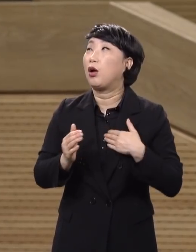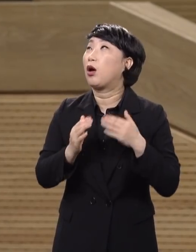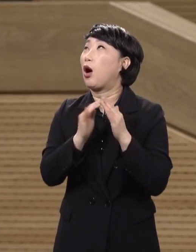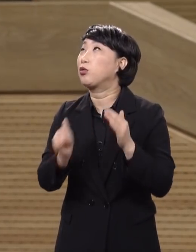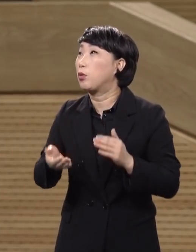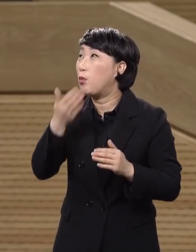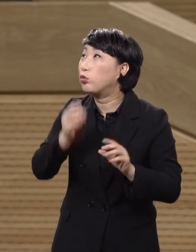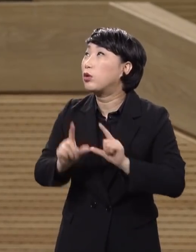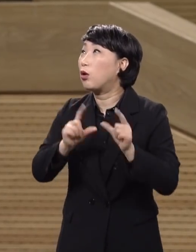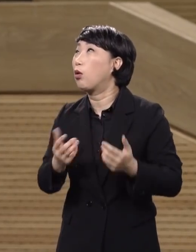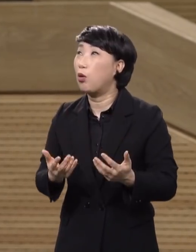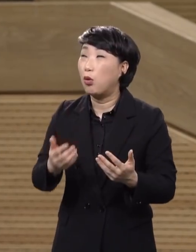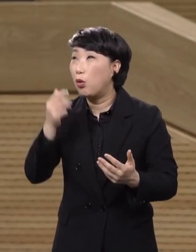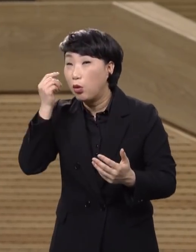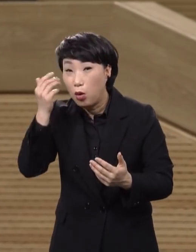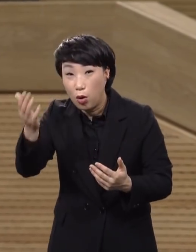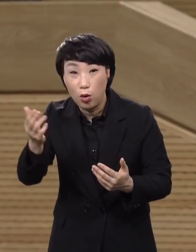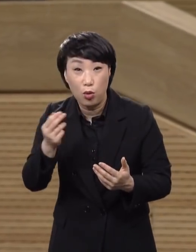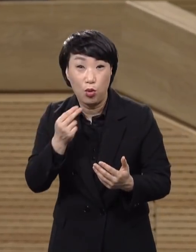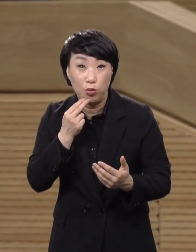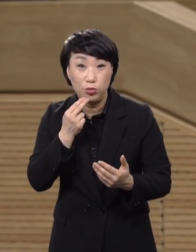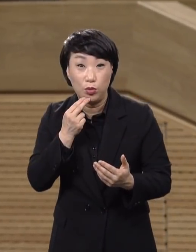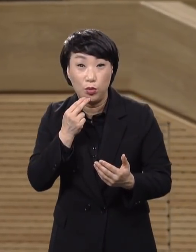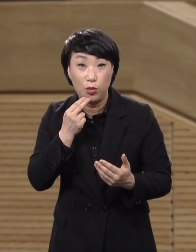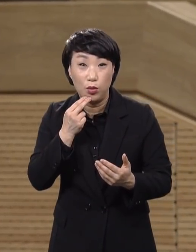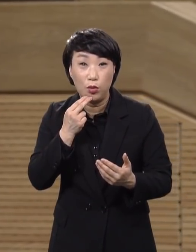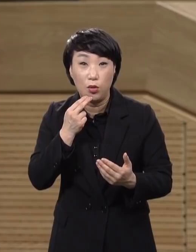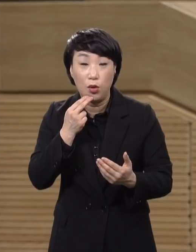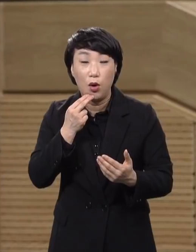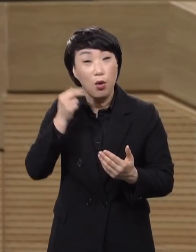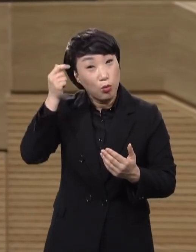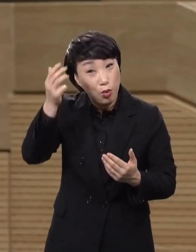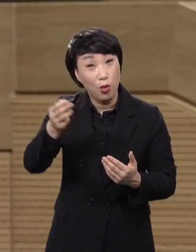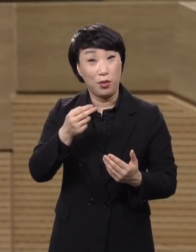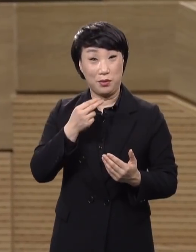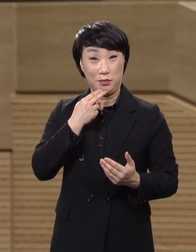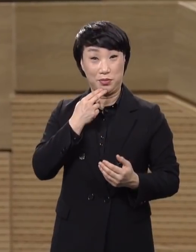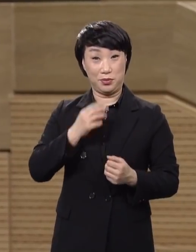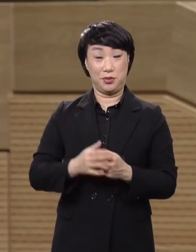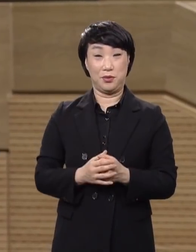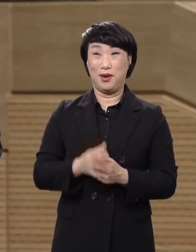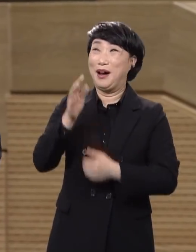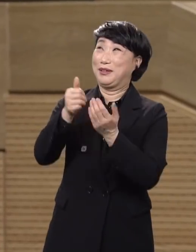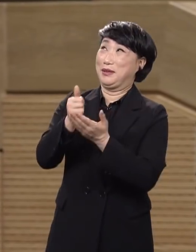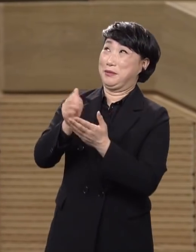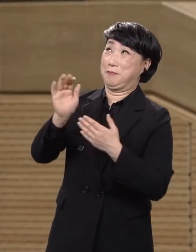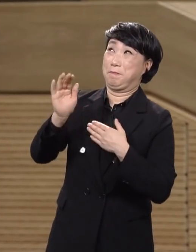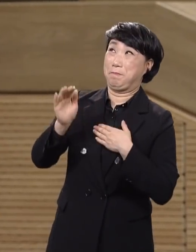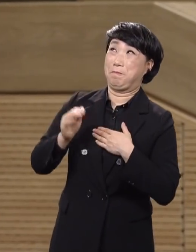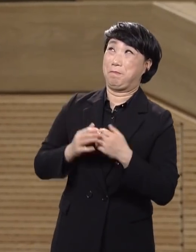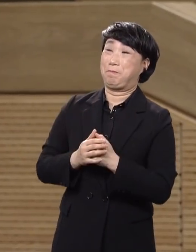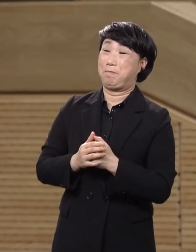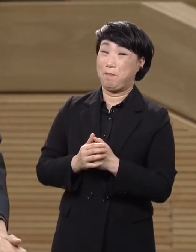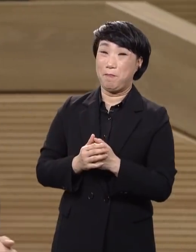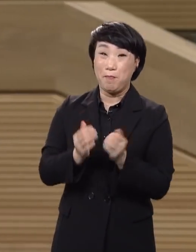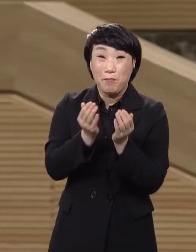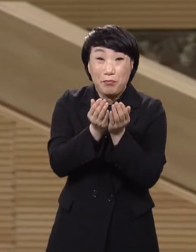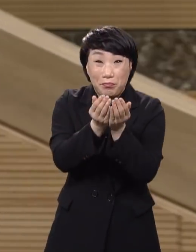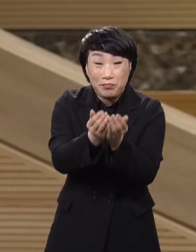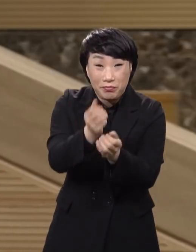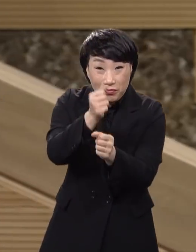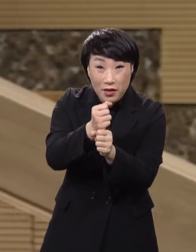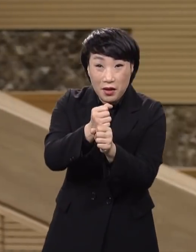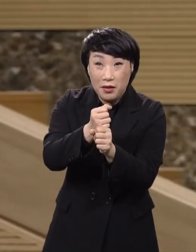식구는 못 먹고 살아야 되나요? 안 물어봐. 안 물어봐. 하나님 이